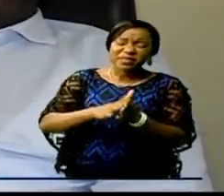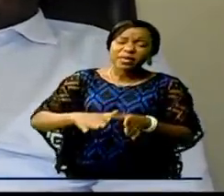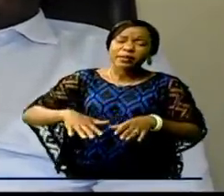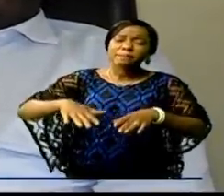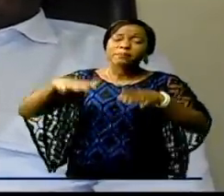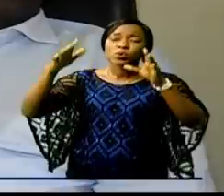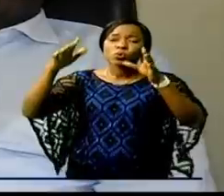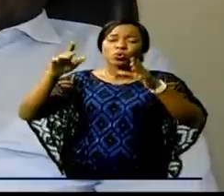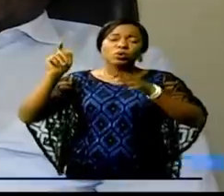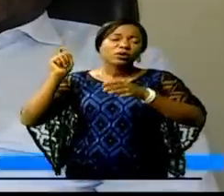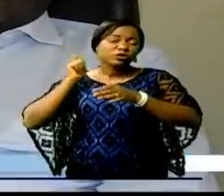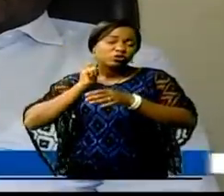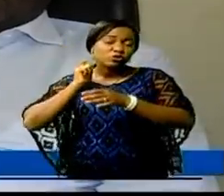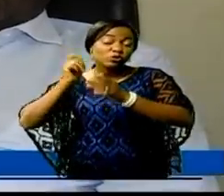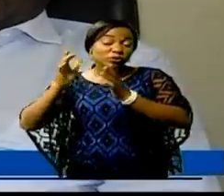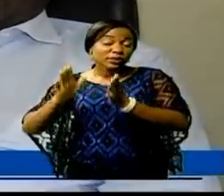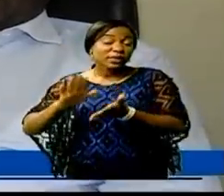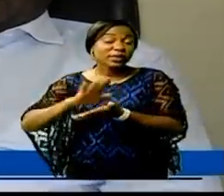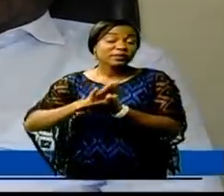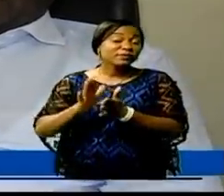hospitaliers, pendant que